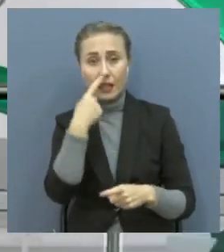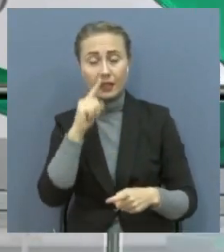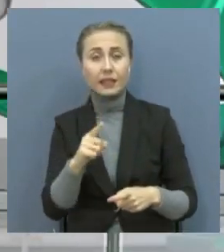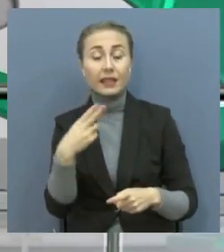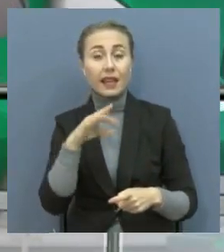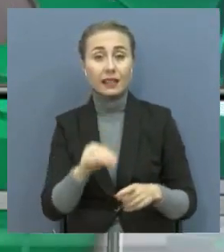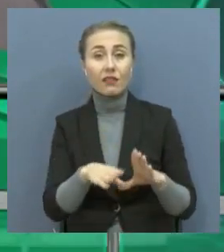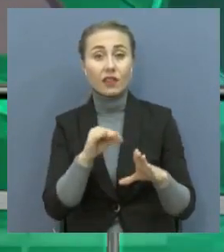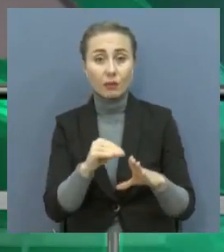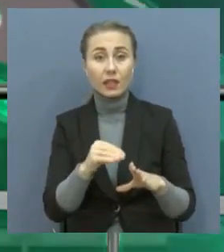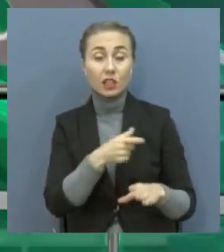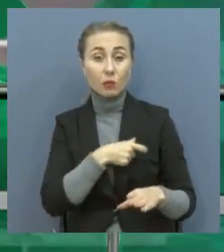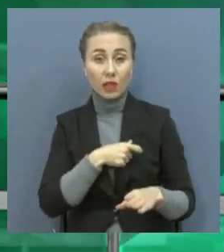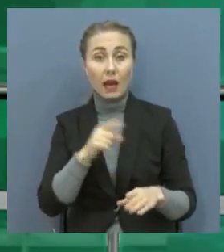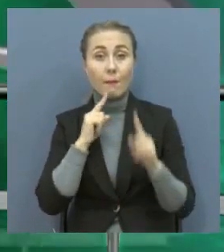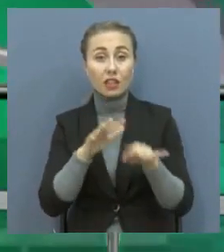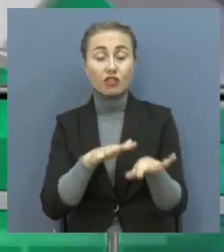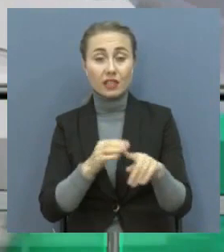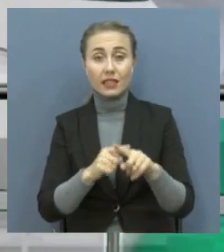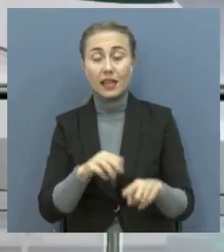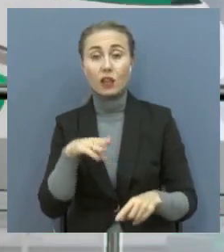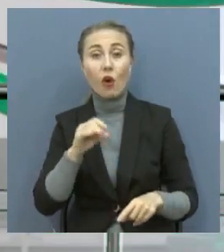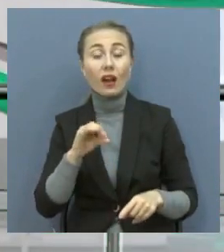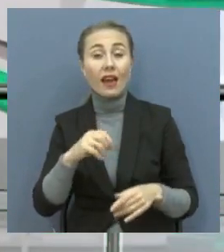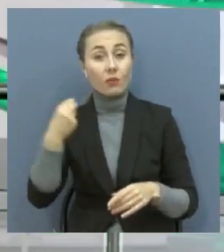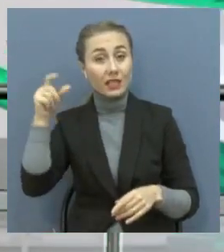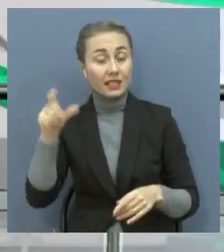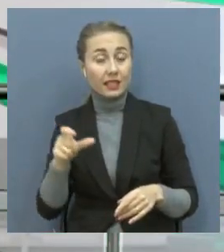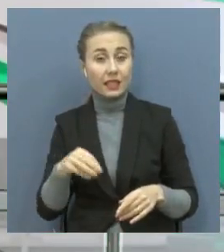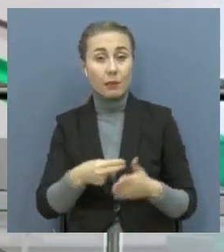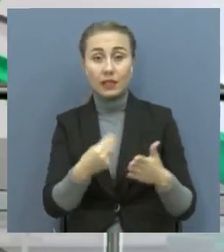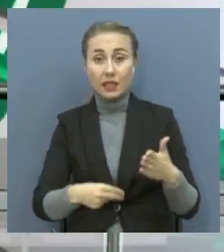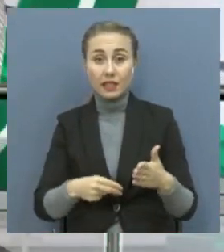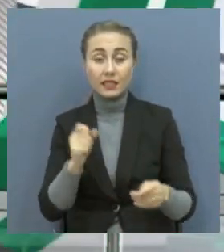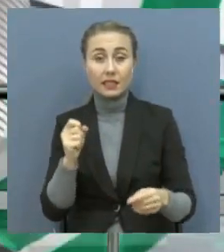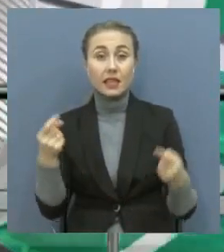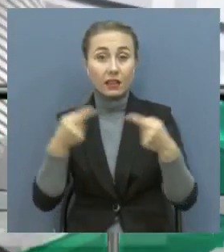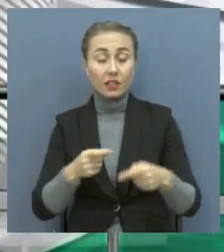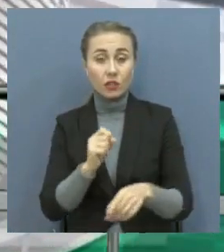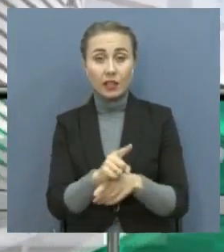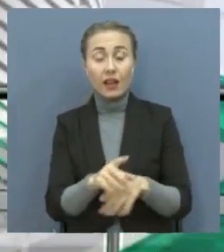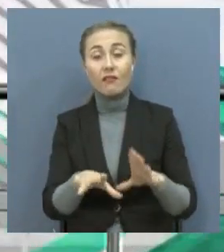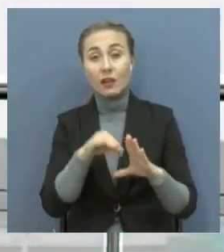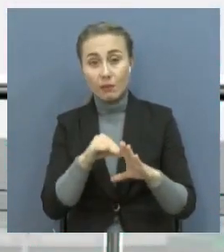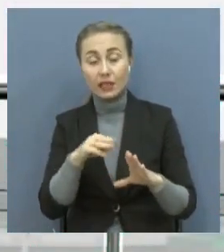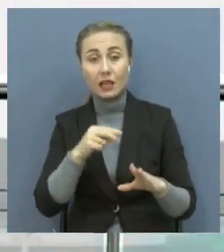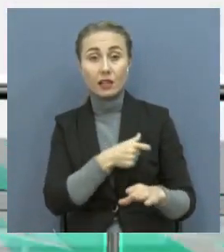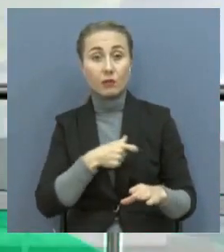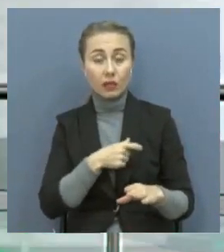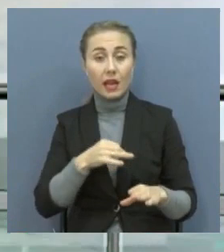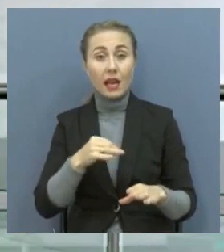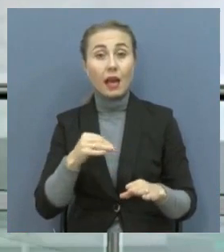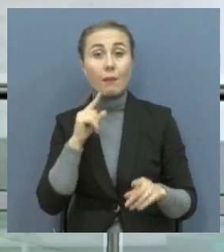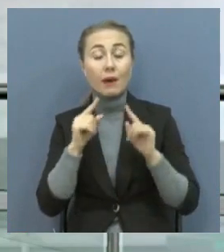депутатов Мажилиса. Президент страны Касым-Жомарт Токаев подписал соответствующий указ о выборах депутатов Мажилиса парламента